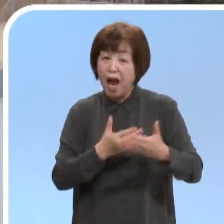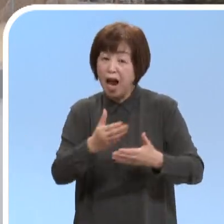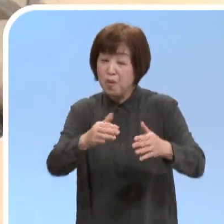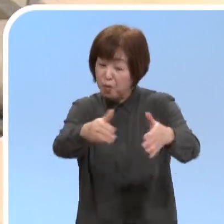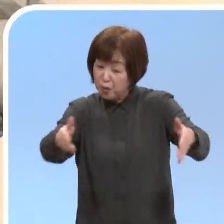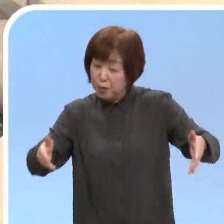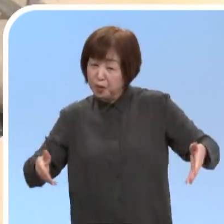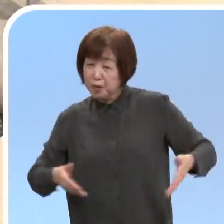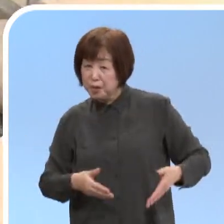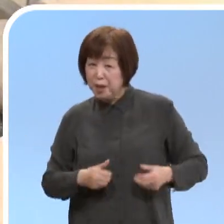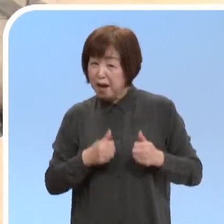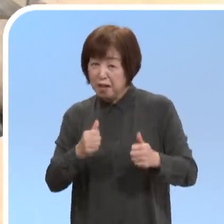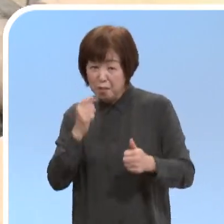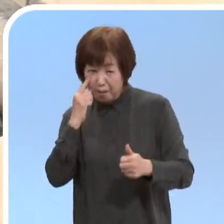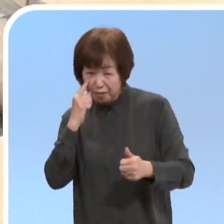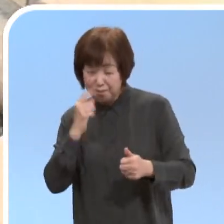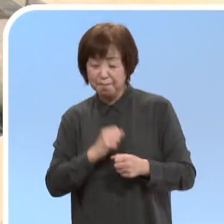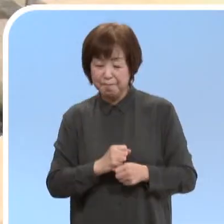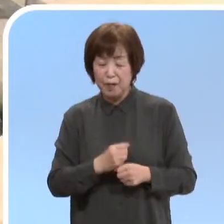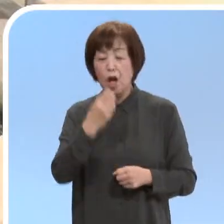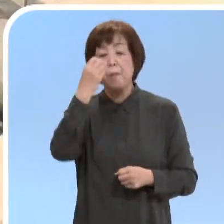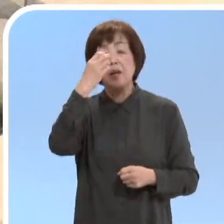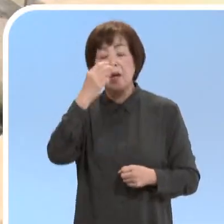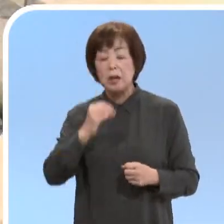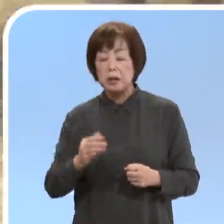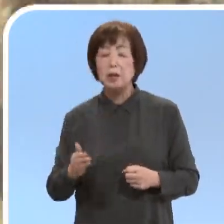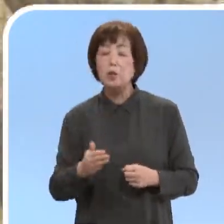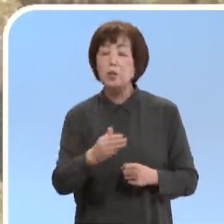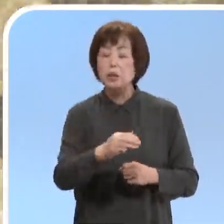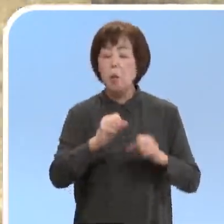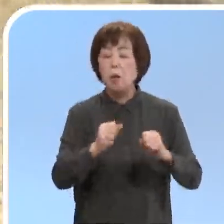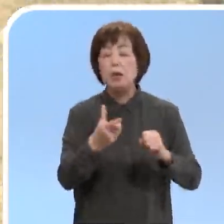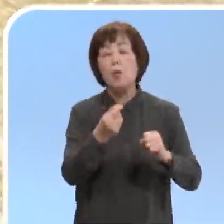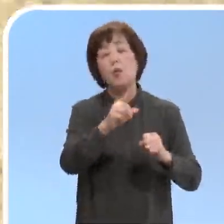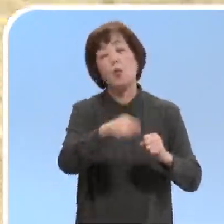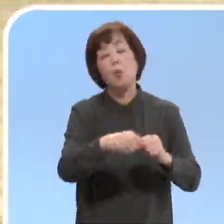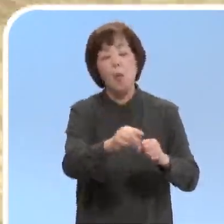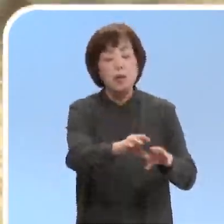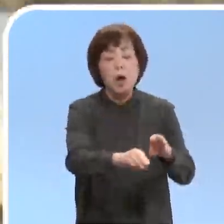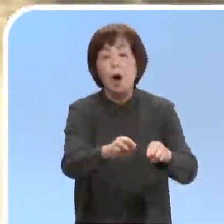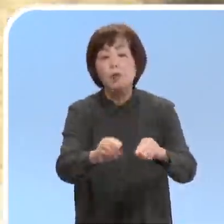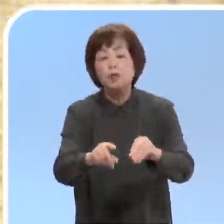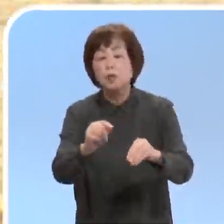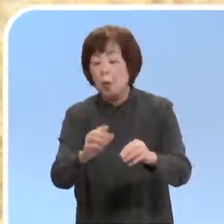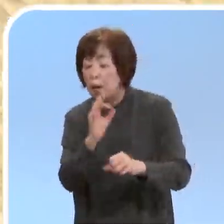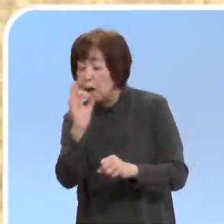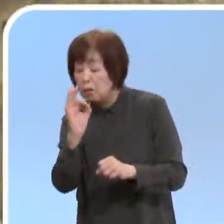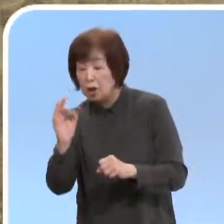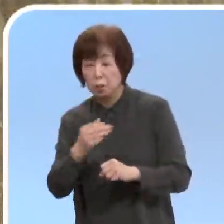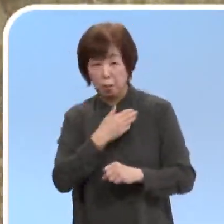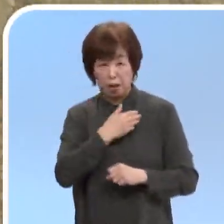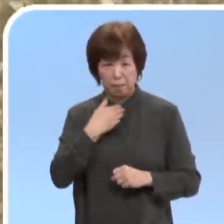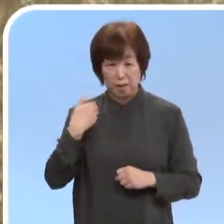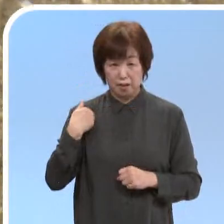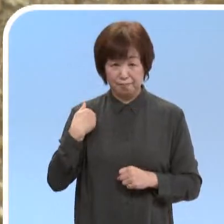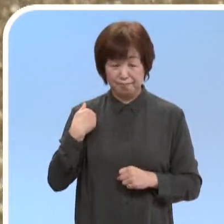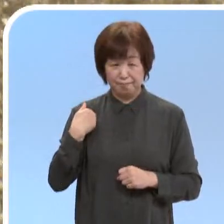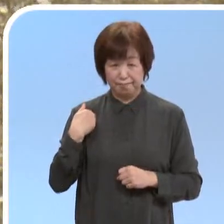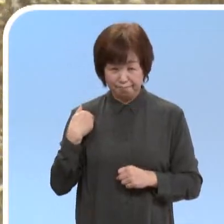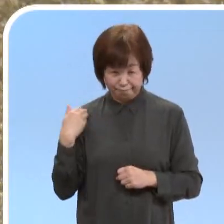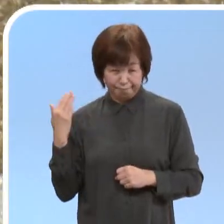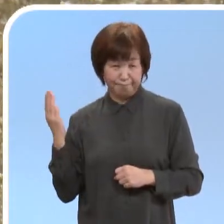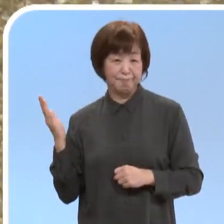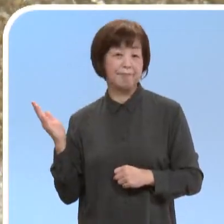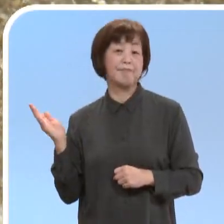フレアプールへ滅多に出会えない海の生き物を触ったり近くで観察したりできるん